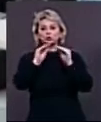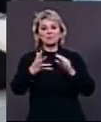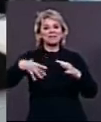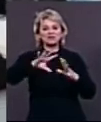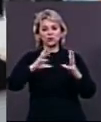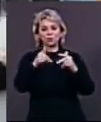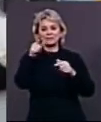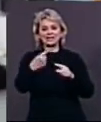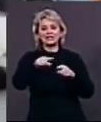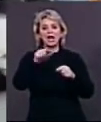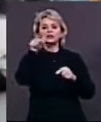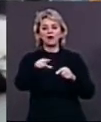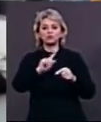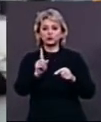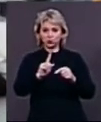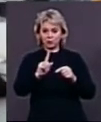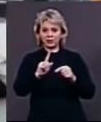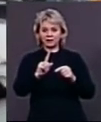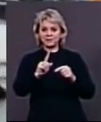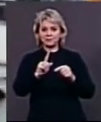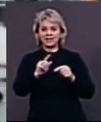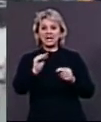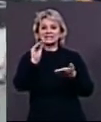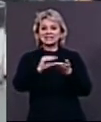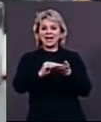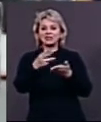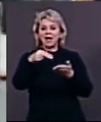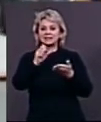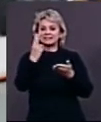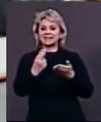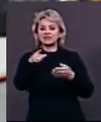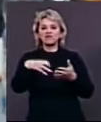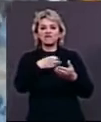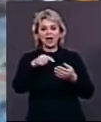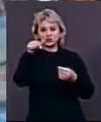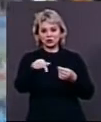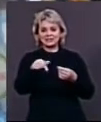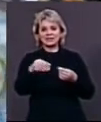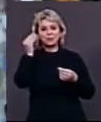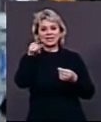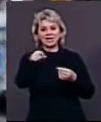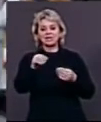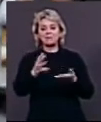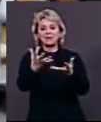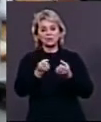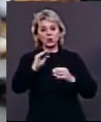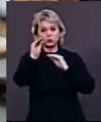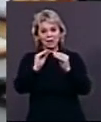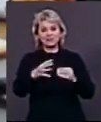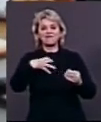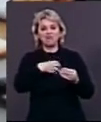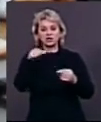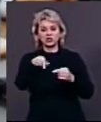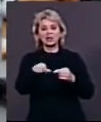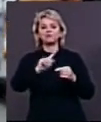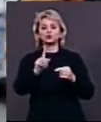всем мире для того, чтобы ставить акцент на важности применения удобрений и важности